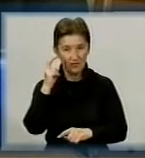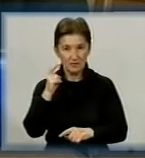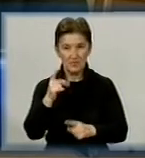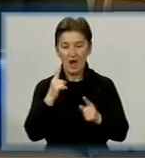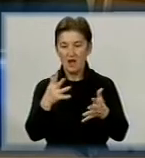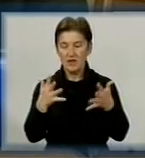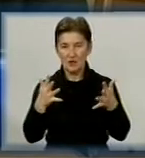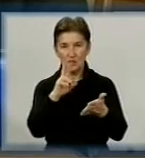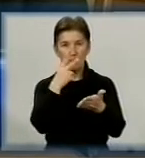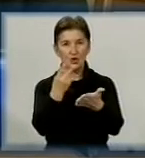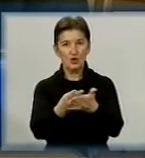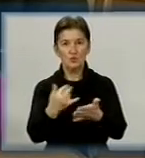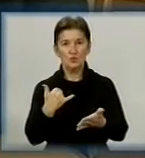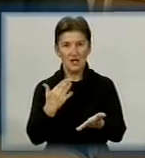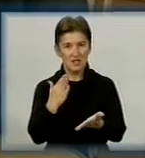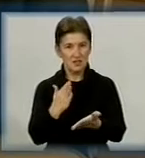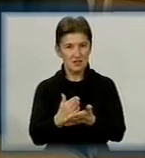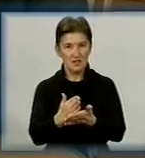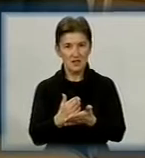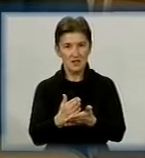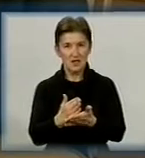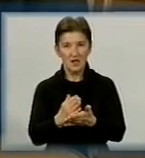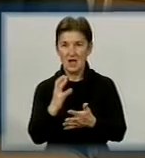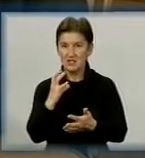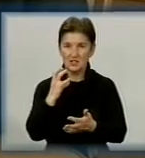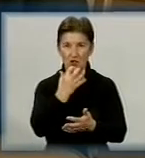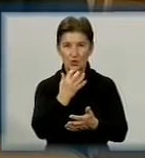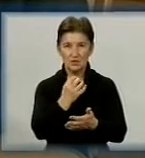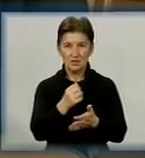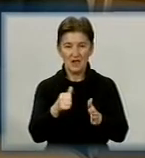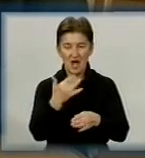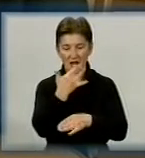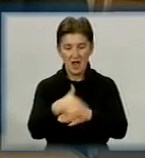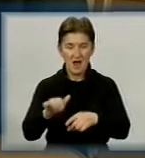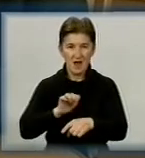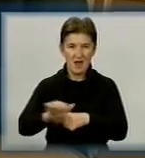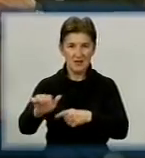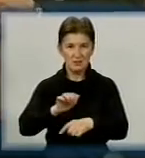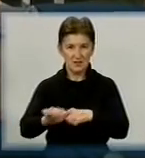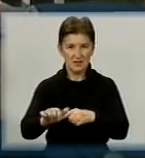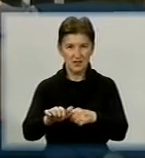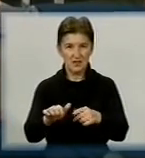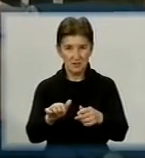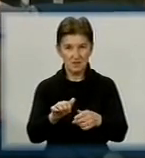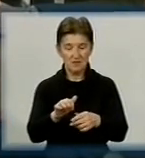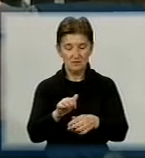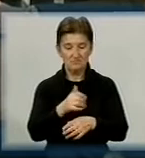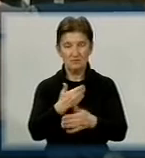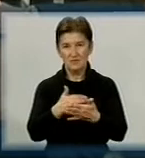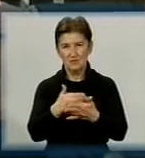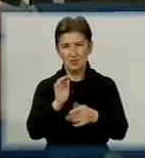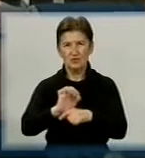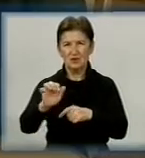ясно показала, що в нас є серйозний експортний потенціал у державі, і держава буде експортувати близько 30